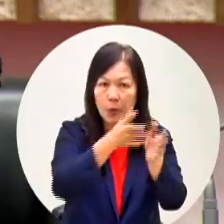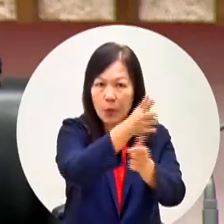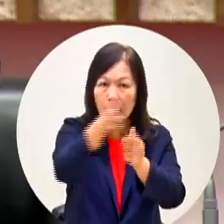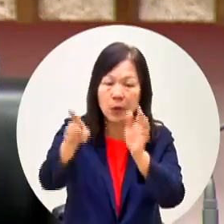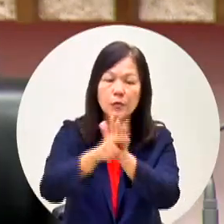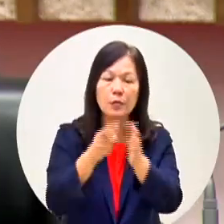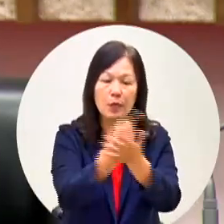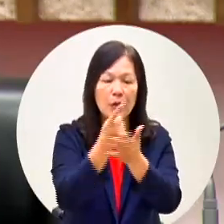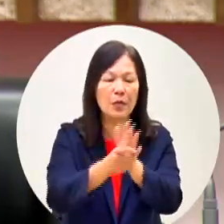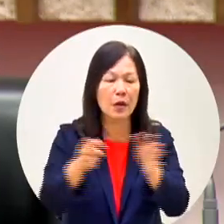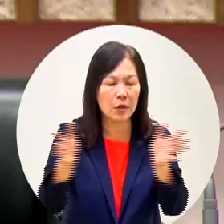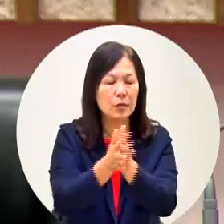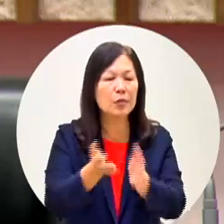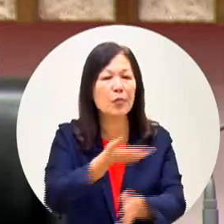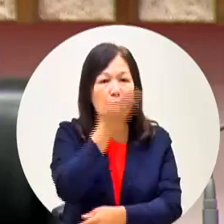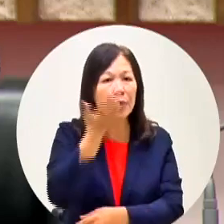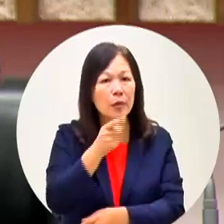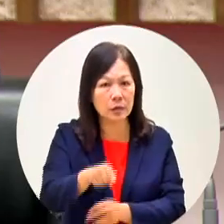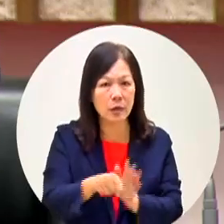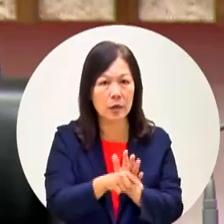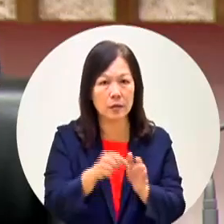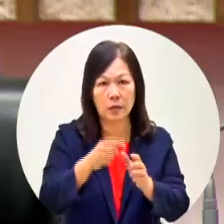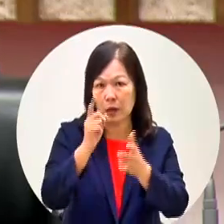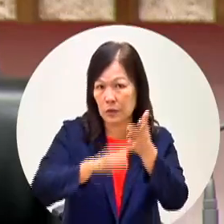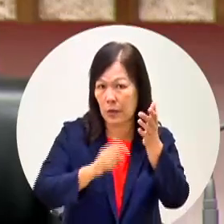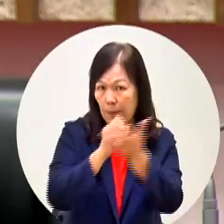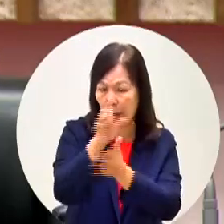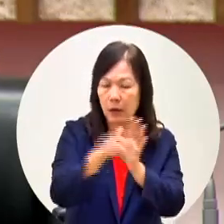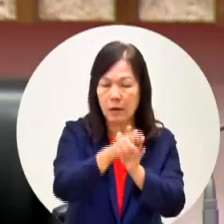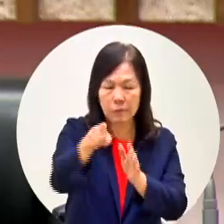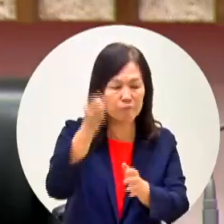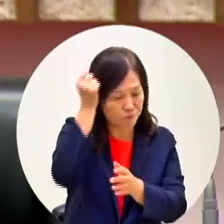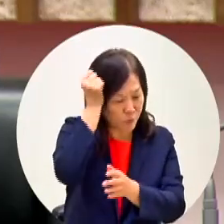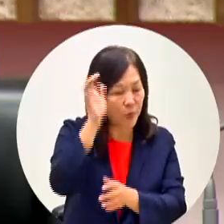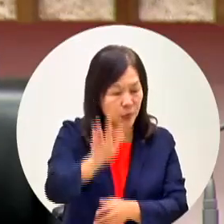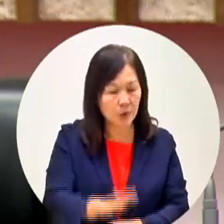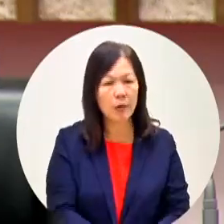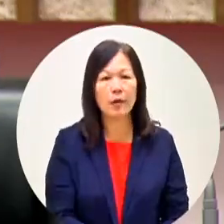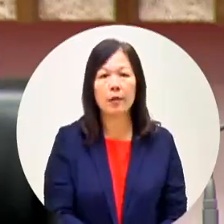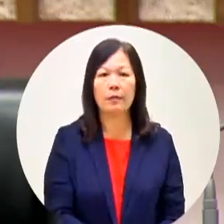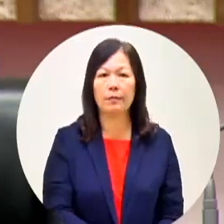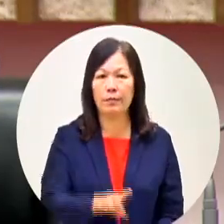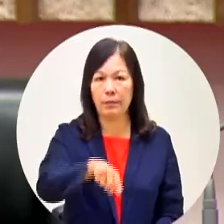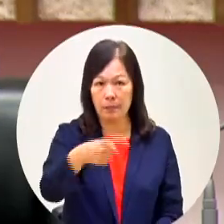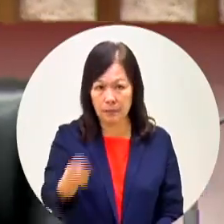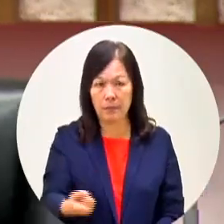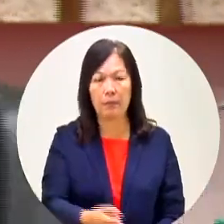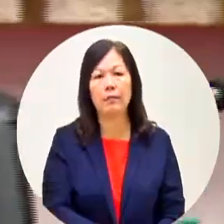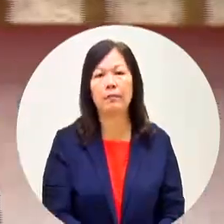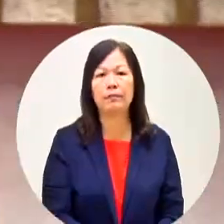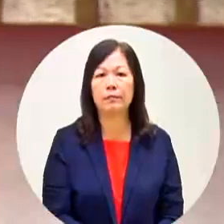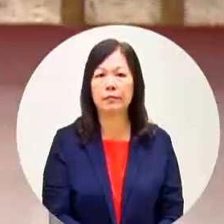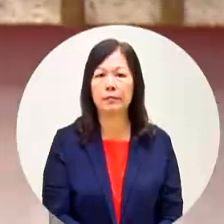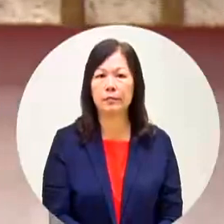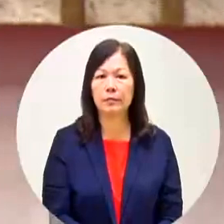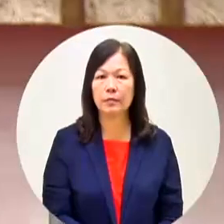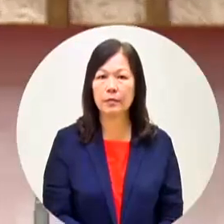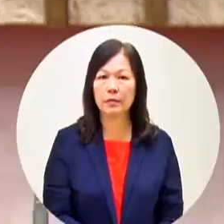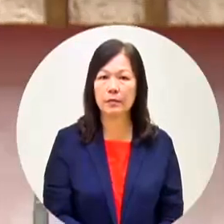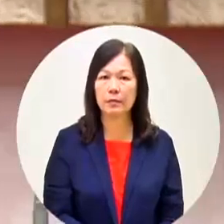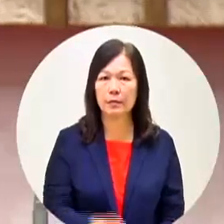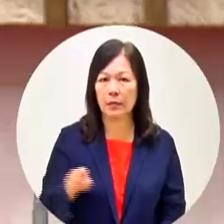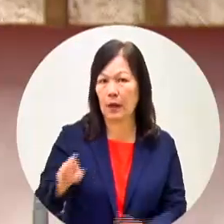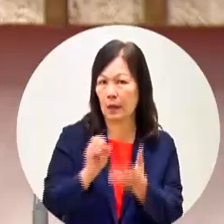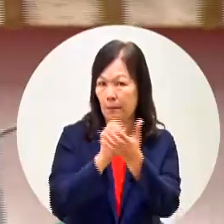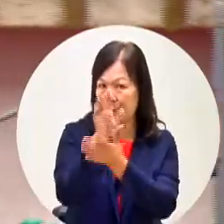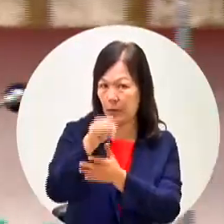长应该还是有一点印象了哦。那下一个画面，这个简报当中呢，他有提